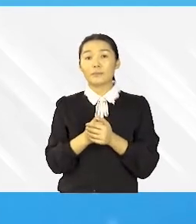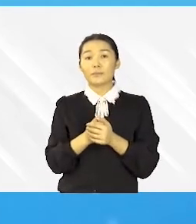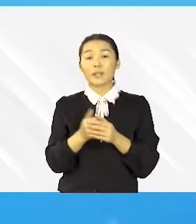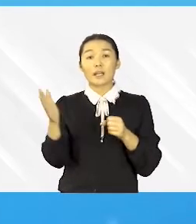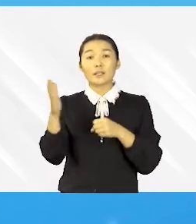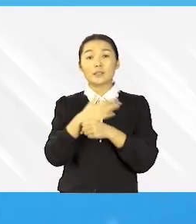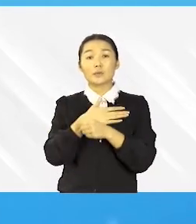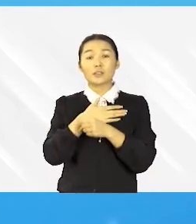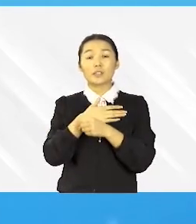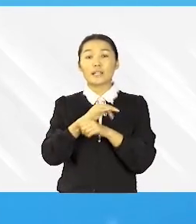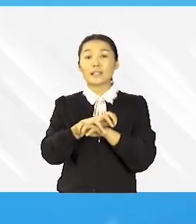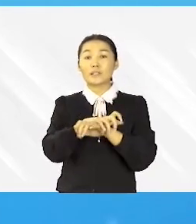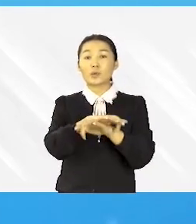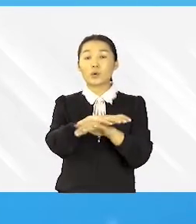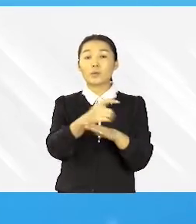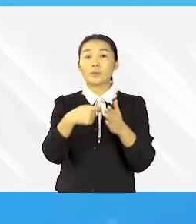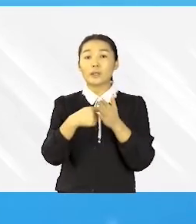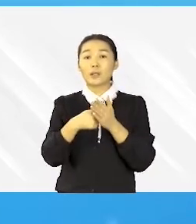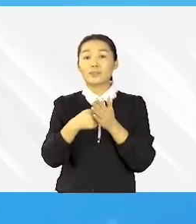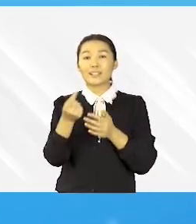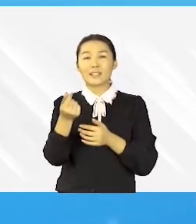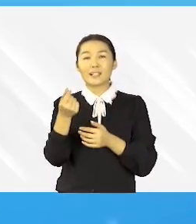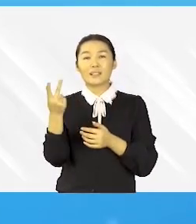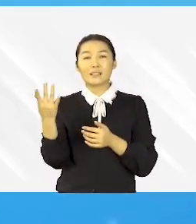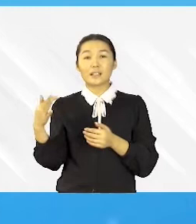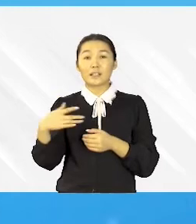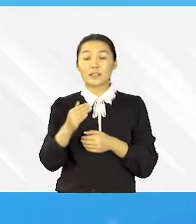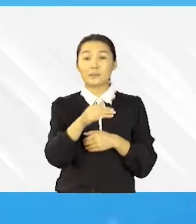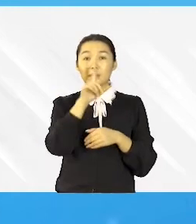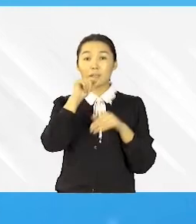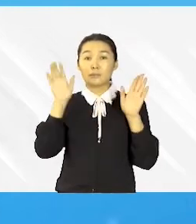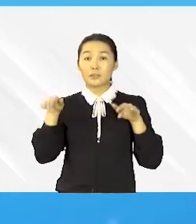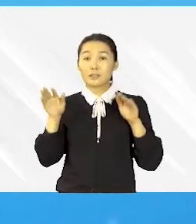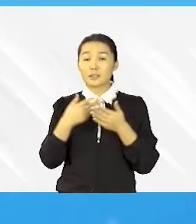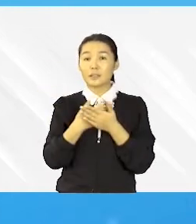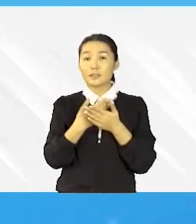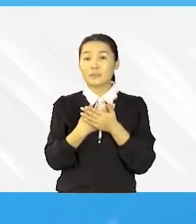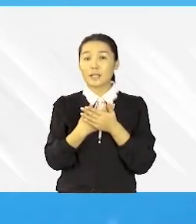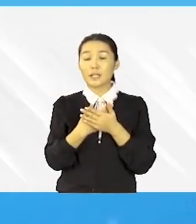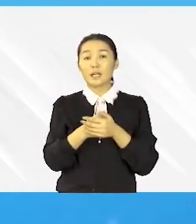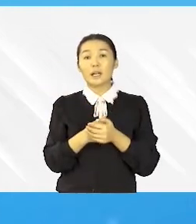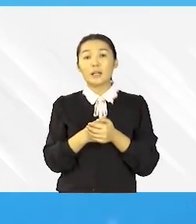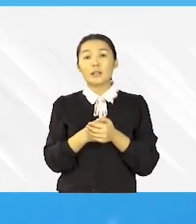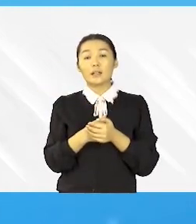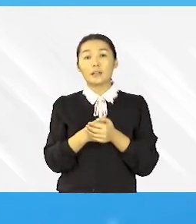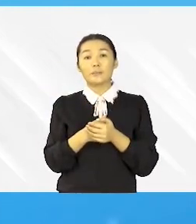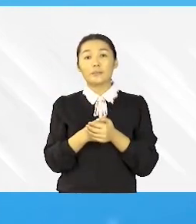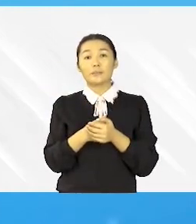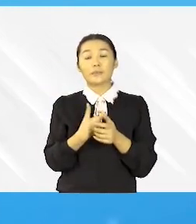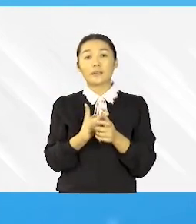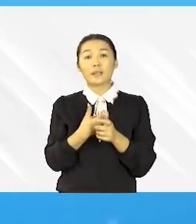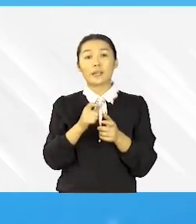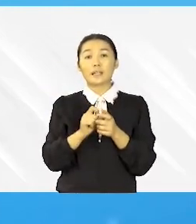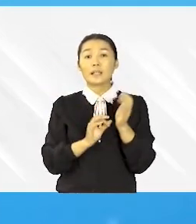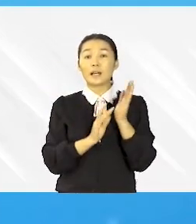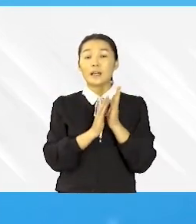Исключительно насекомыми питаются некоторые рыбы и птицы. Так, например, насекомоядные или плотоядные растения,